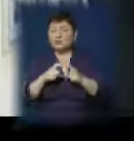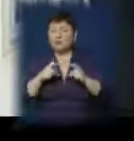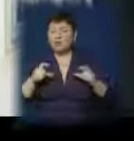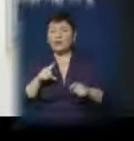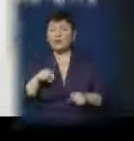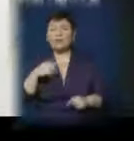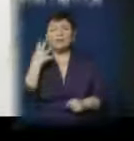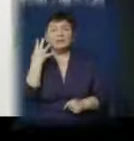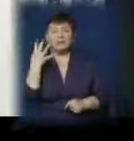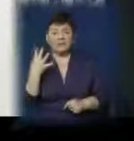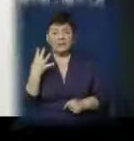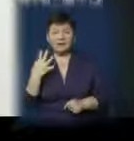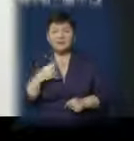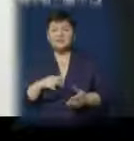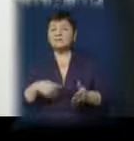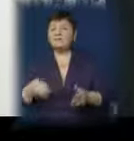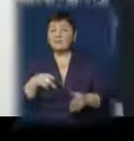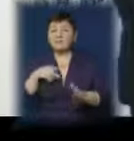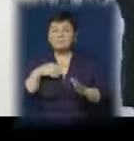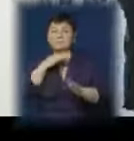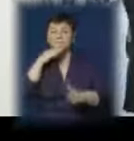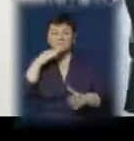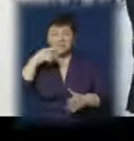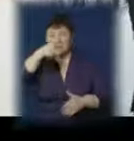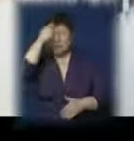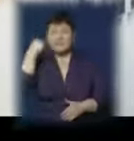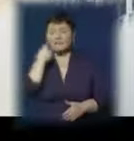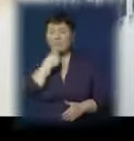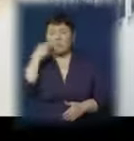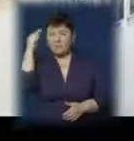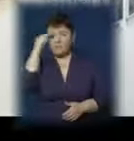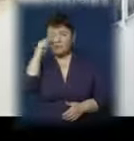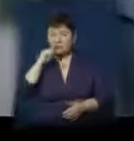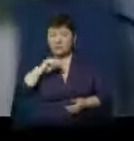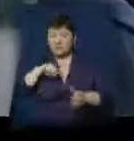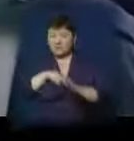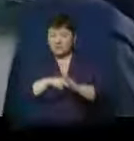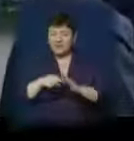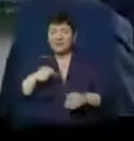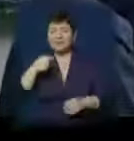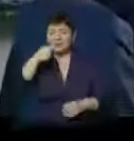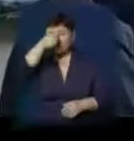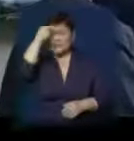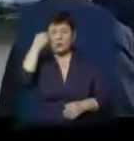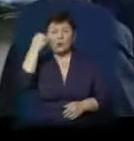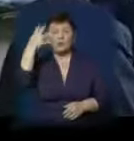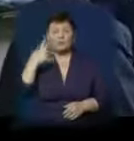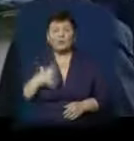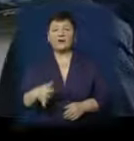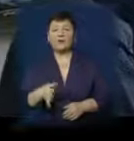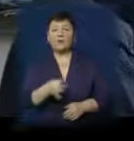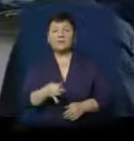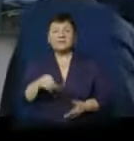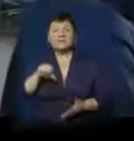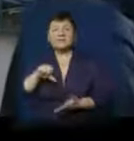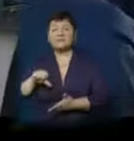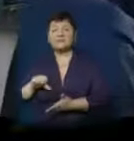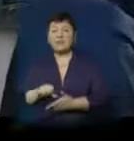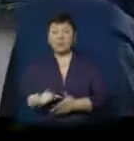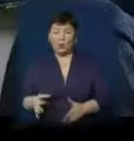школу номер 4 з поглибленим вивченням словацької мови та центр словацької культури в Ужгороді. Також зустрівся з